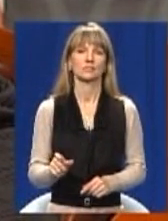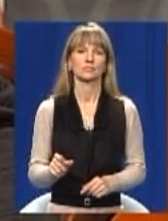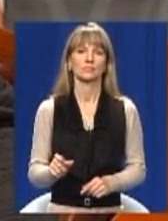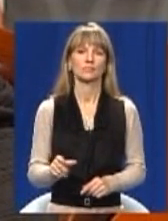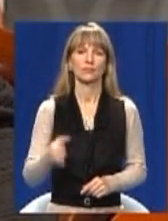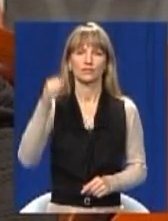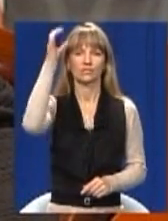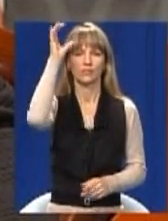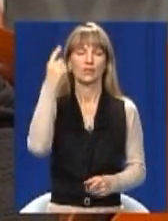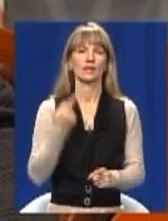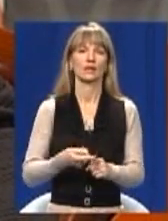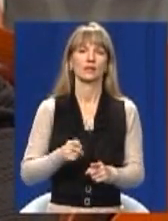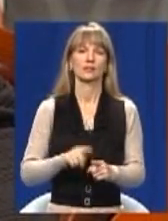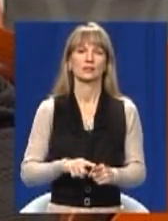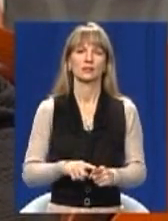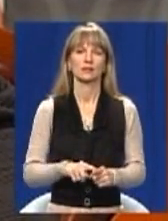Наука – это